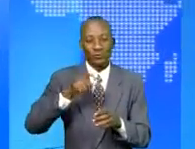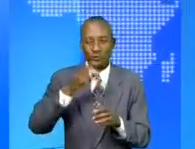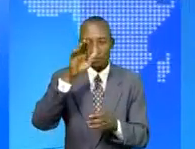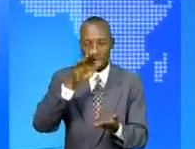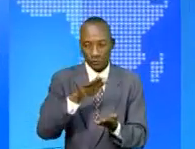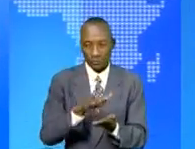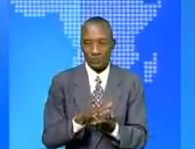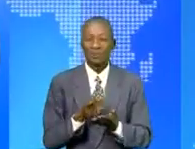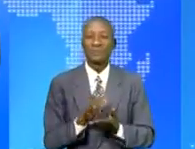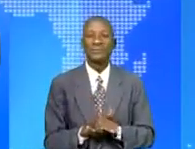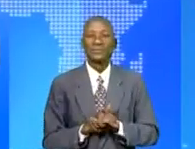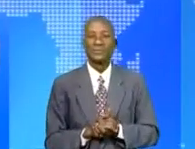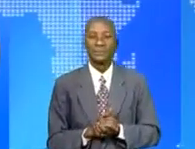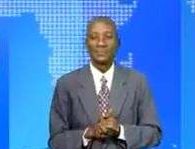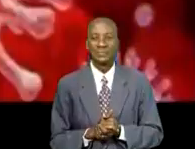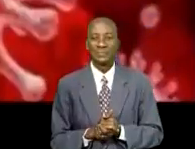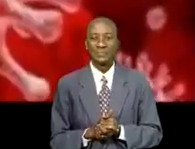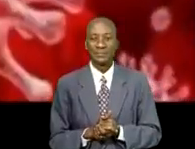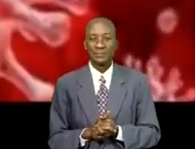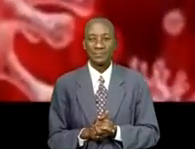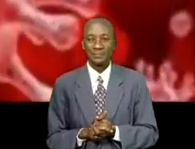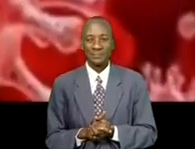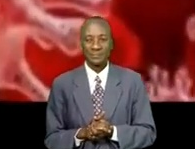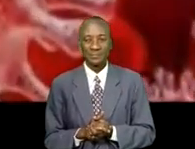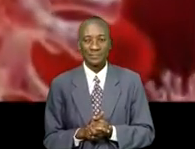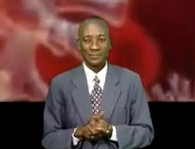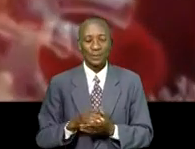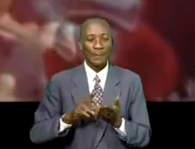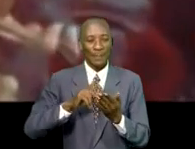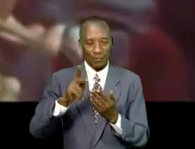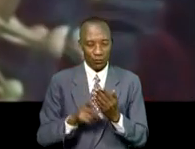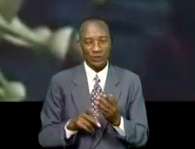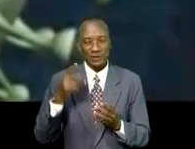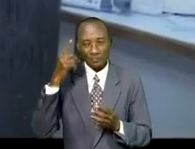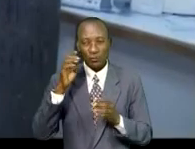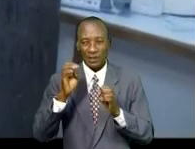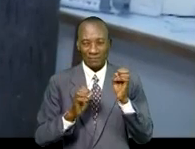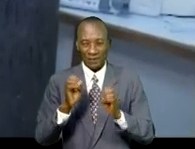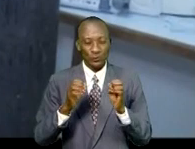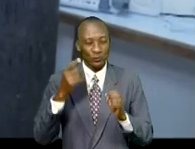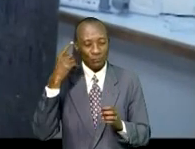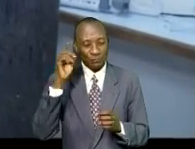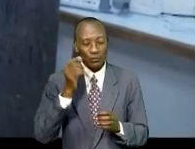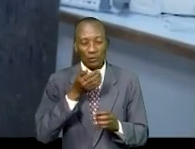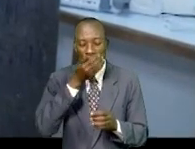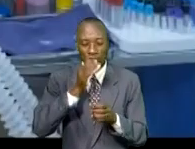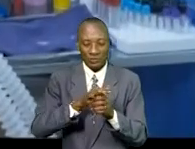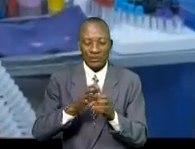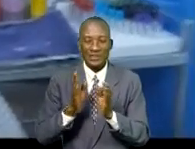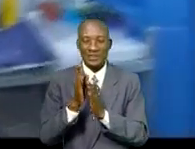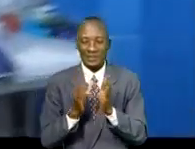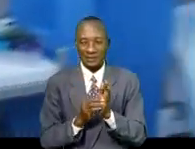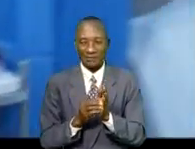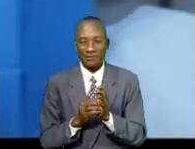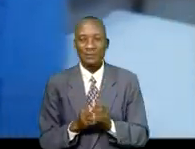publique. Suivez ce reportage. Le projet pour évaluation de la COVID-19, mis en place pour la prise en charge de